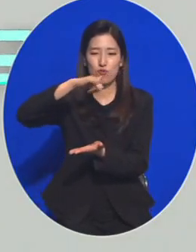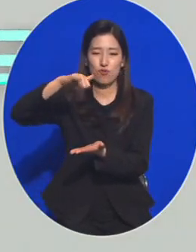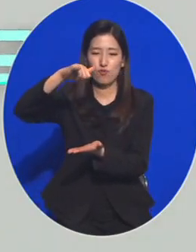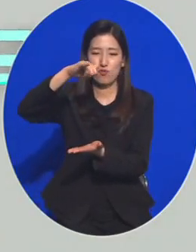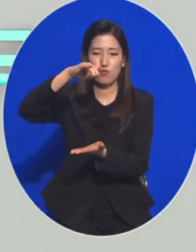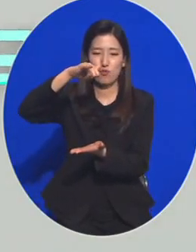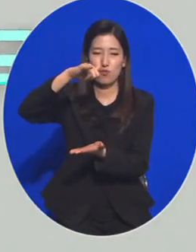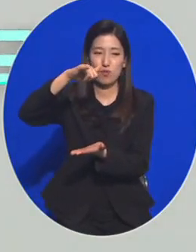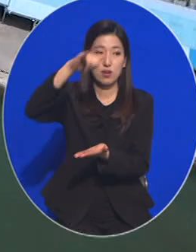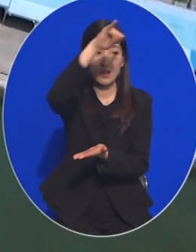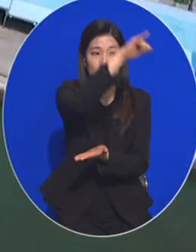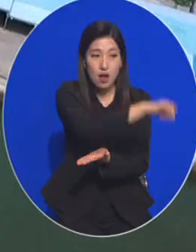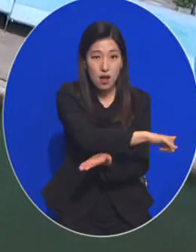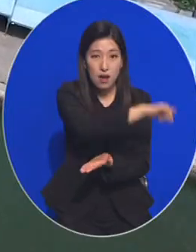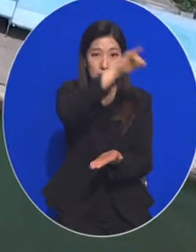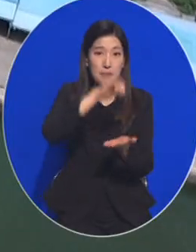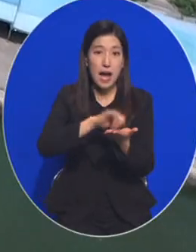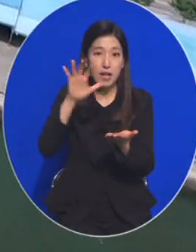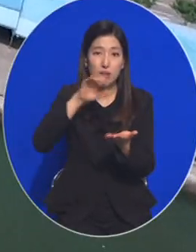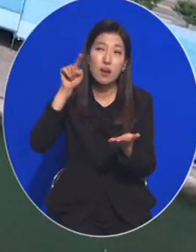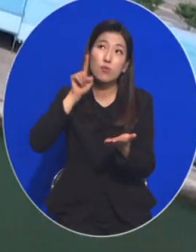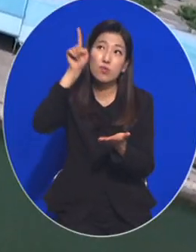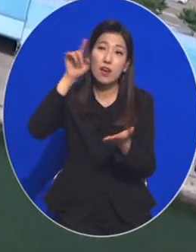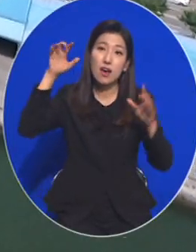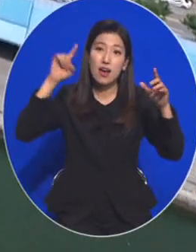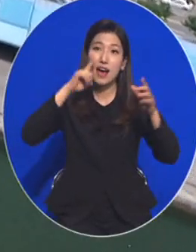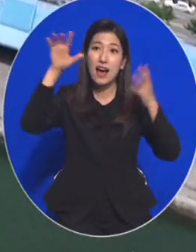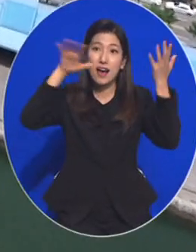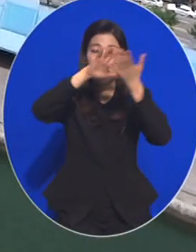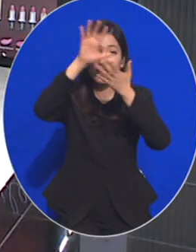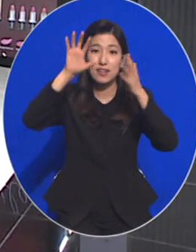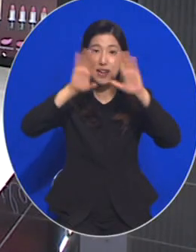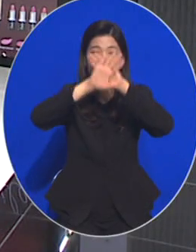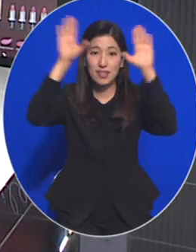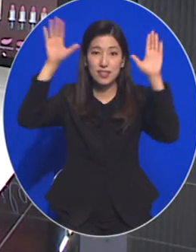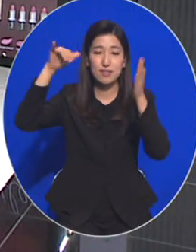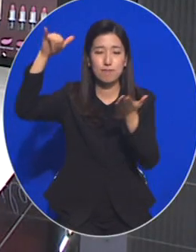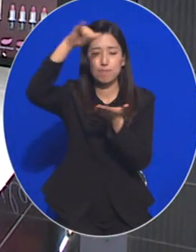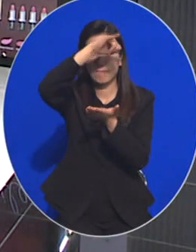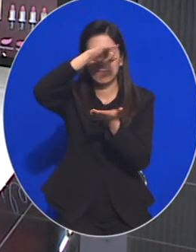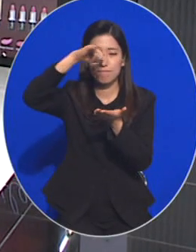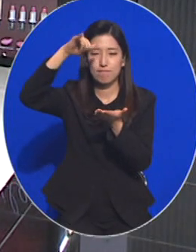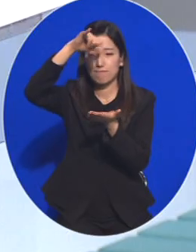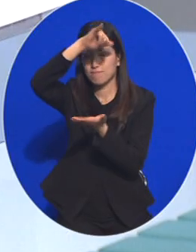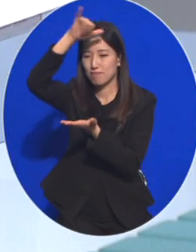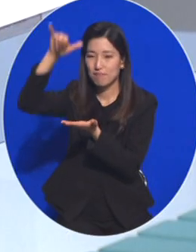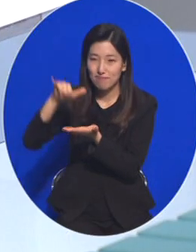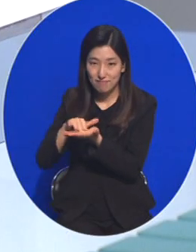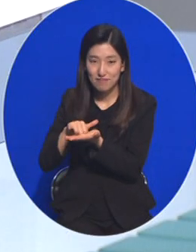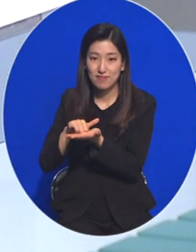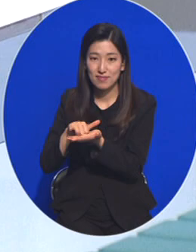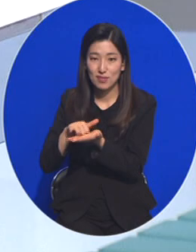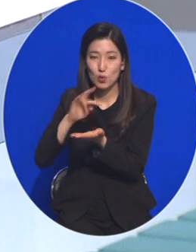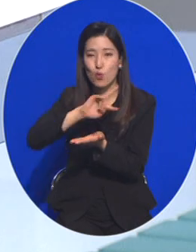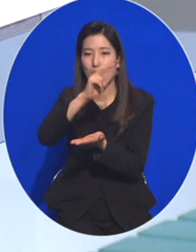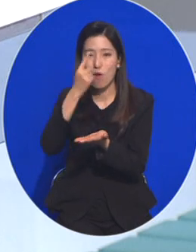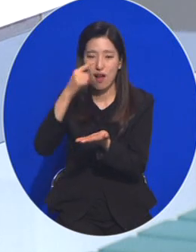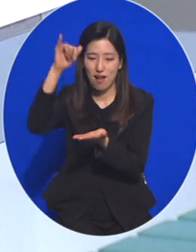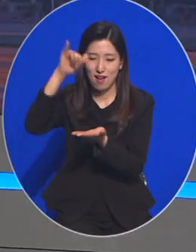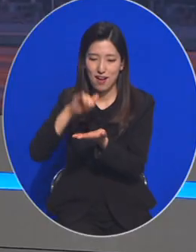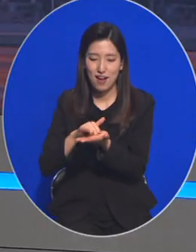다시 돌아오는 건데요. 잠시나마 여행하는 기분을 느낄 수 있고요. 또 면세점 이용까지 가능하다는 게 매력입니다.